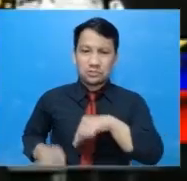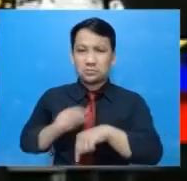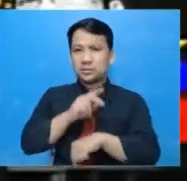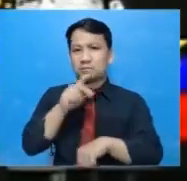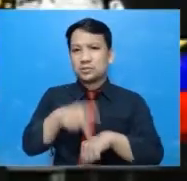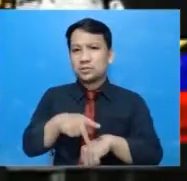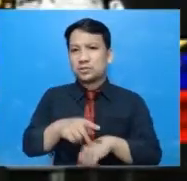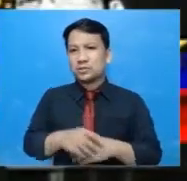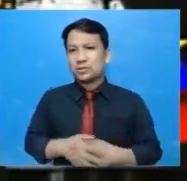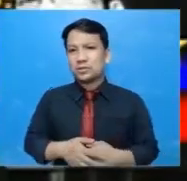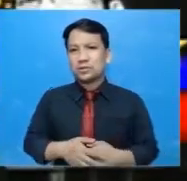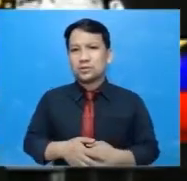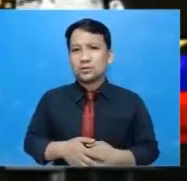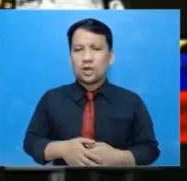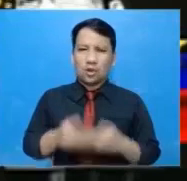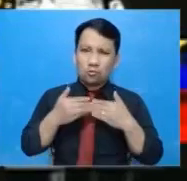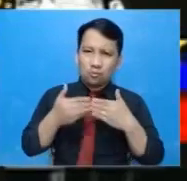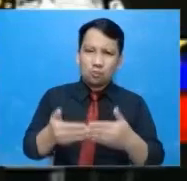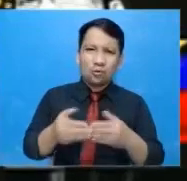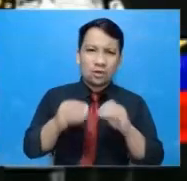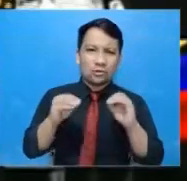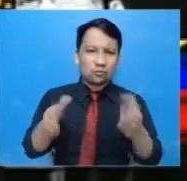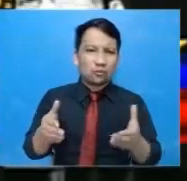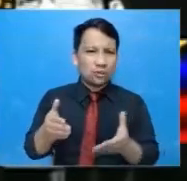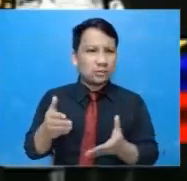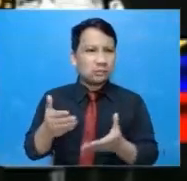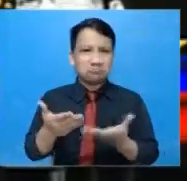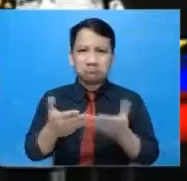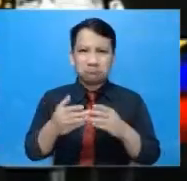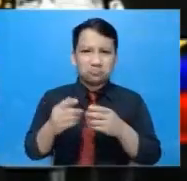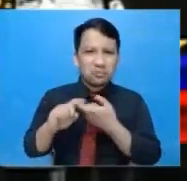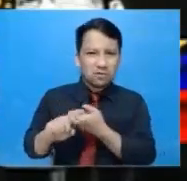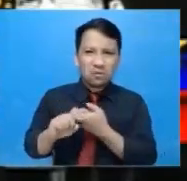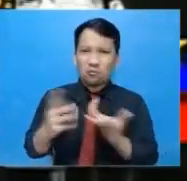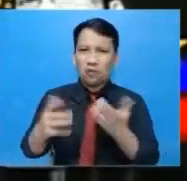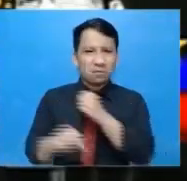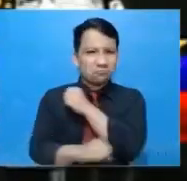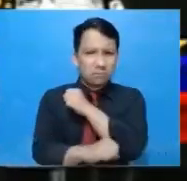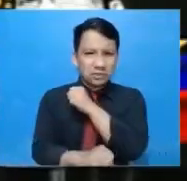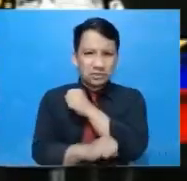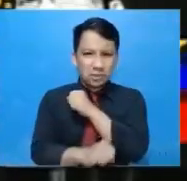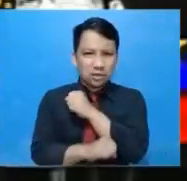Walang lamangan, walang padrino at walang pagnanakaw.